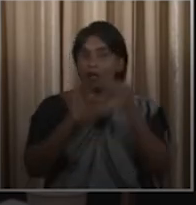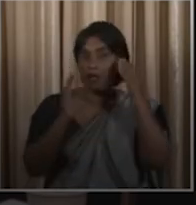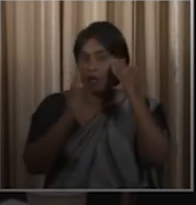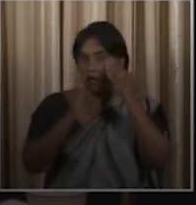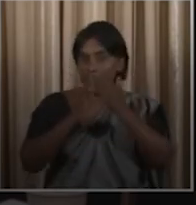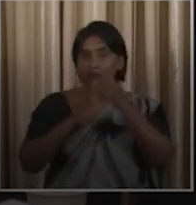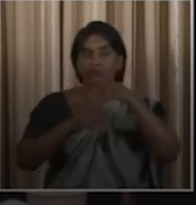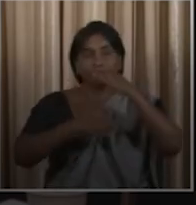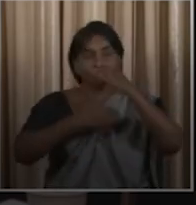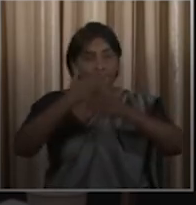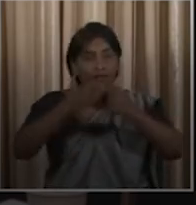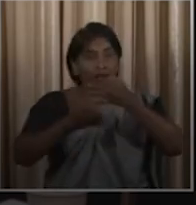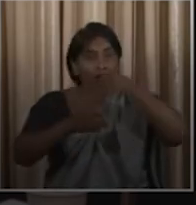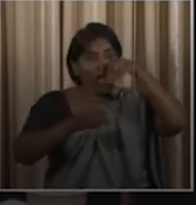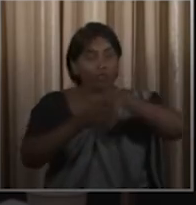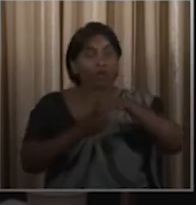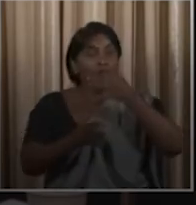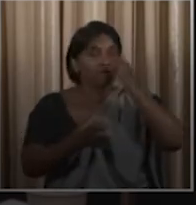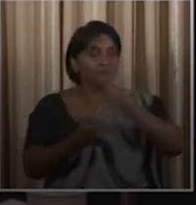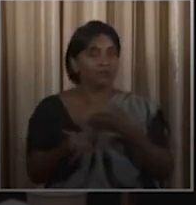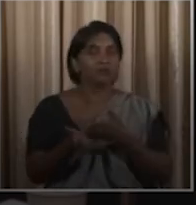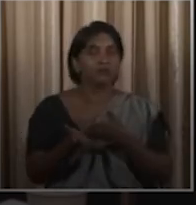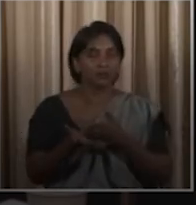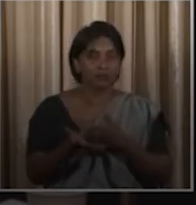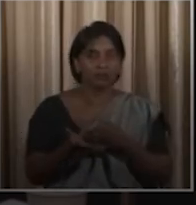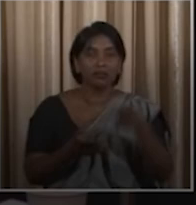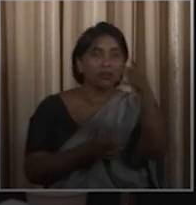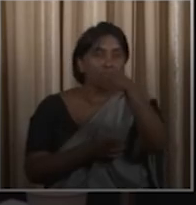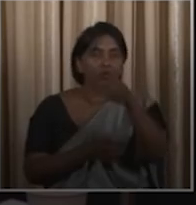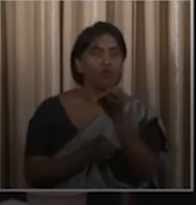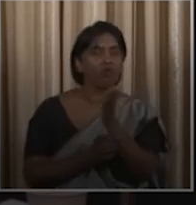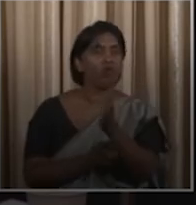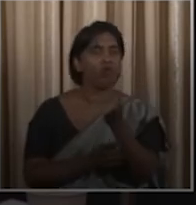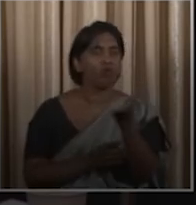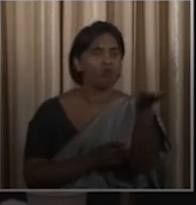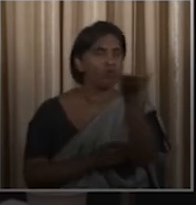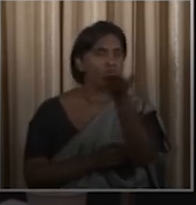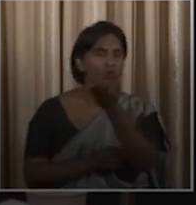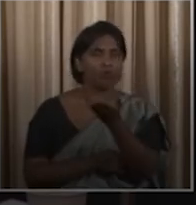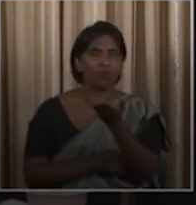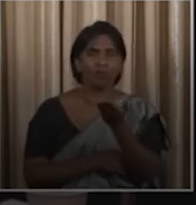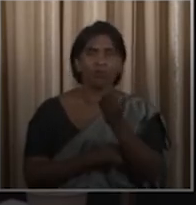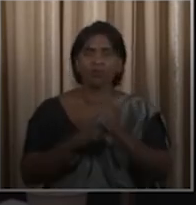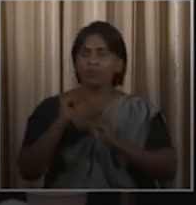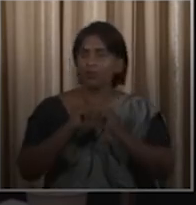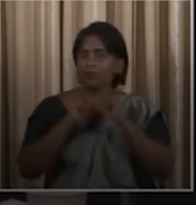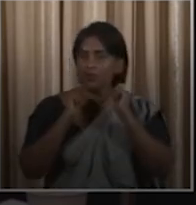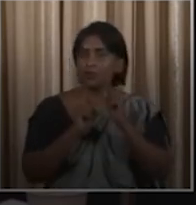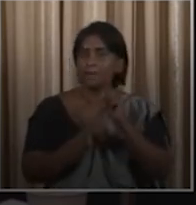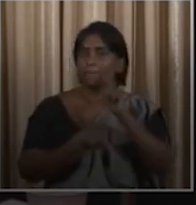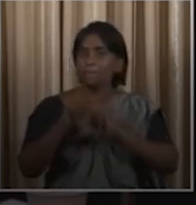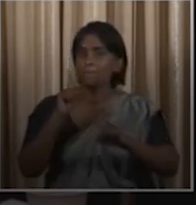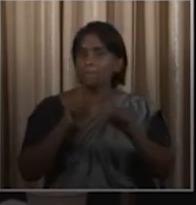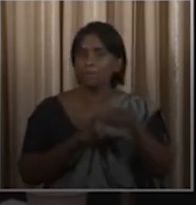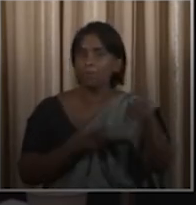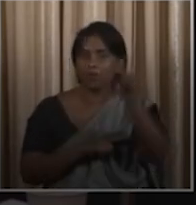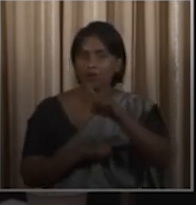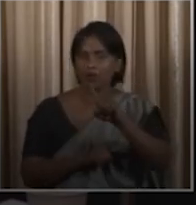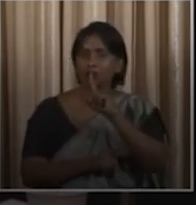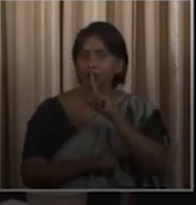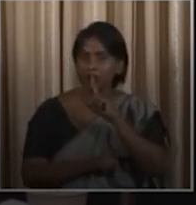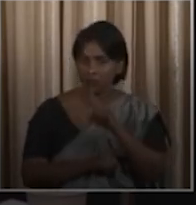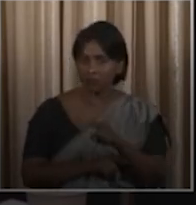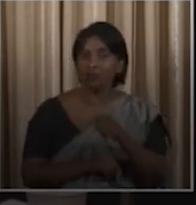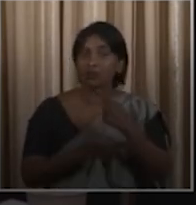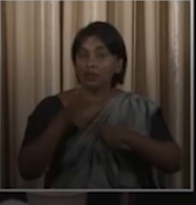panata tamunnasala kawuda mona sista sampanna parlimentuwada thirne karanne metiwarnaya kriyaatmaka